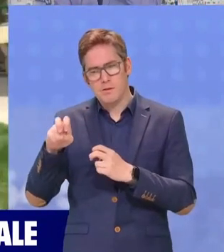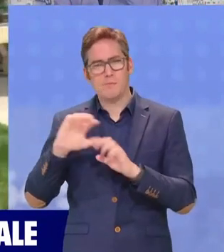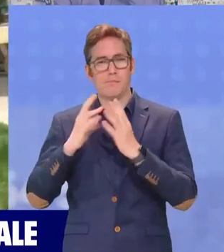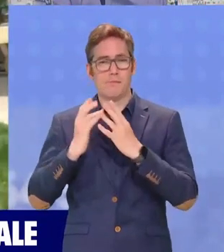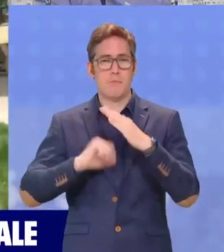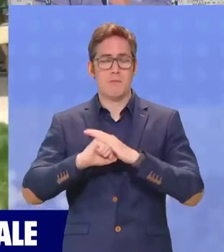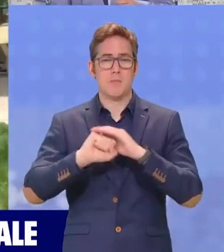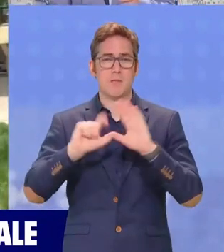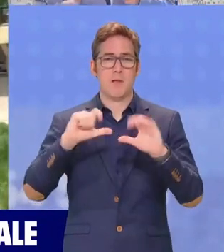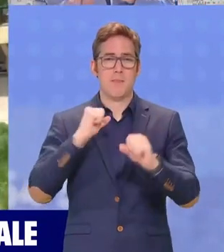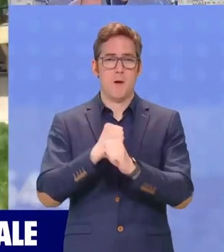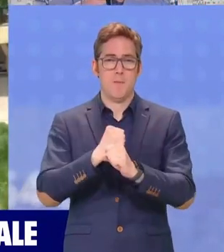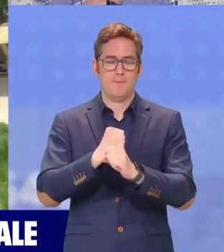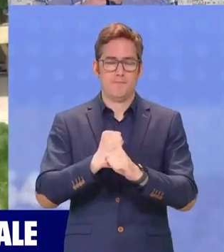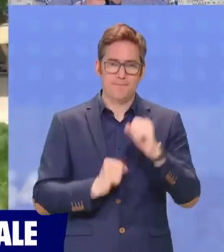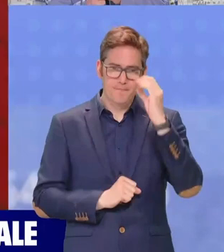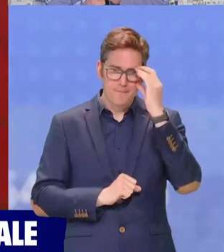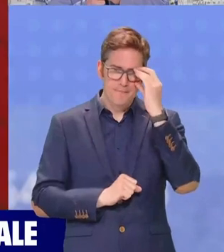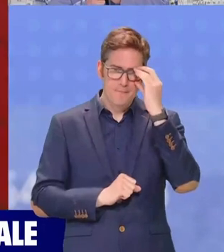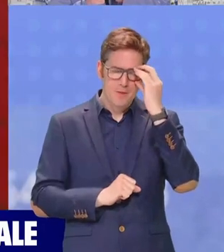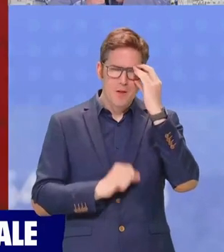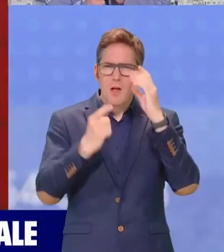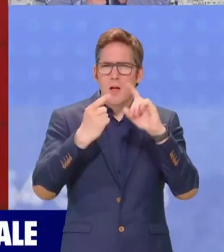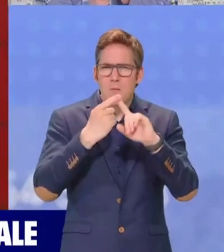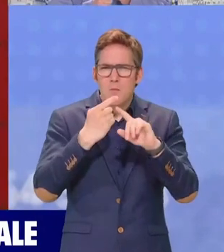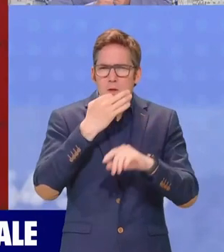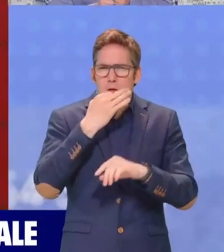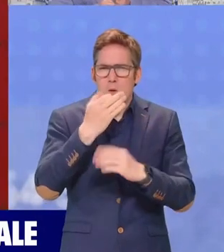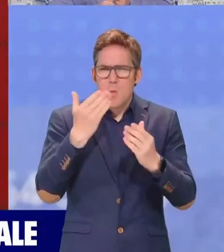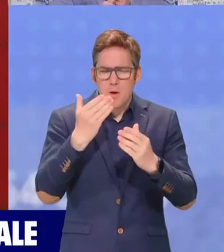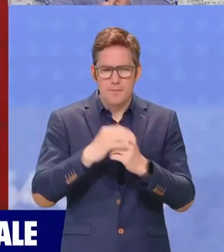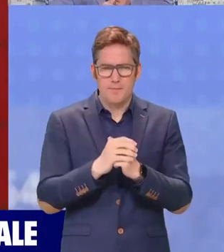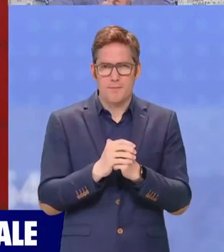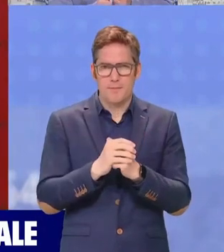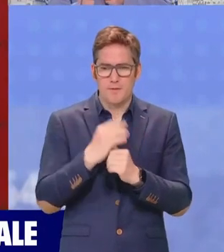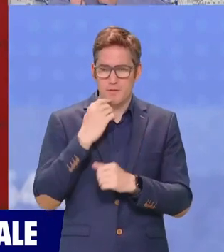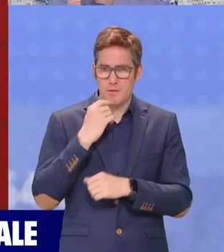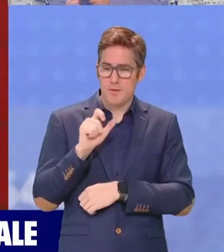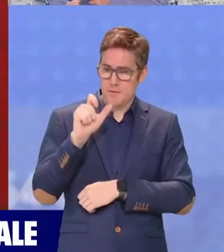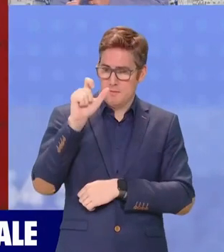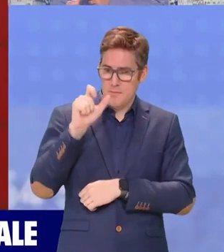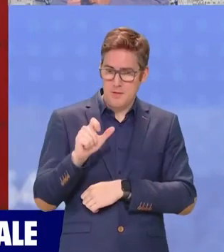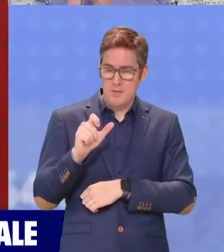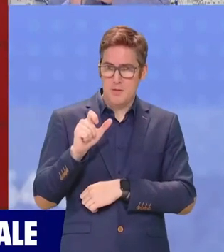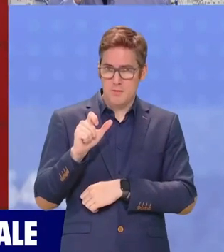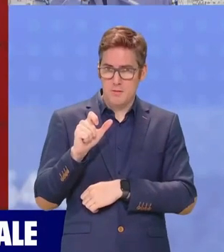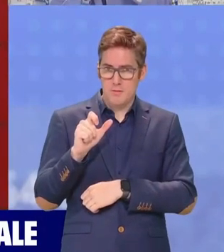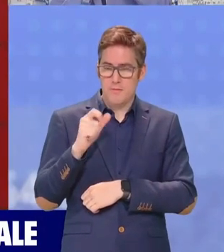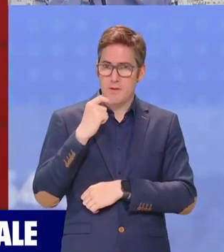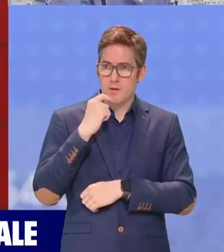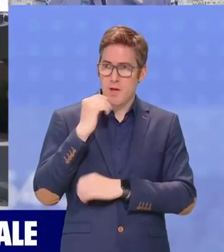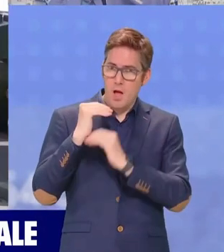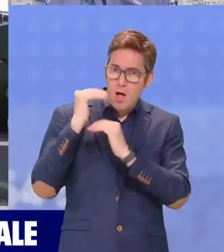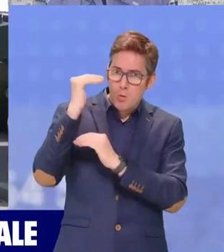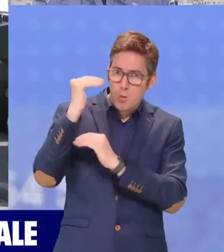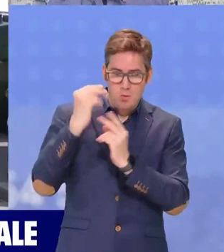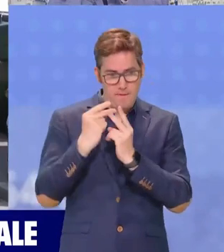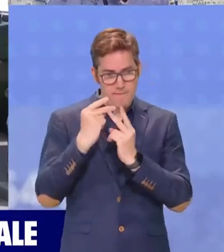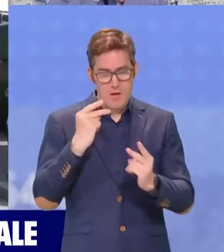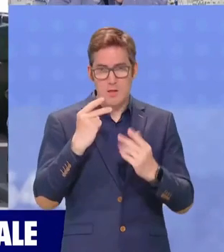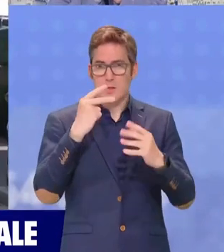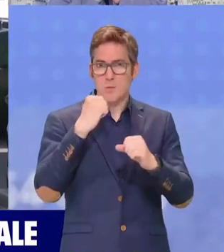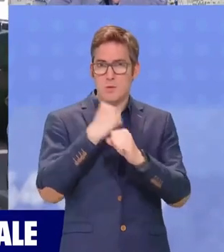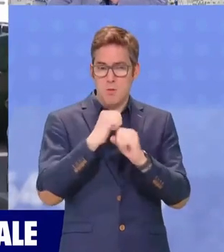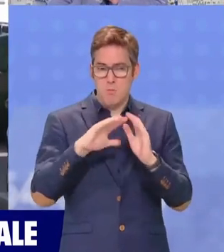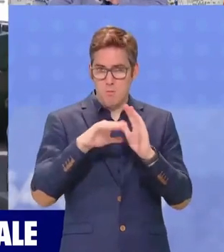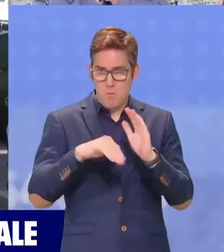c'est utile de le rappeler c'est que les violences ont été commises par un ascendant en présence d'un mineur elles ont potentiellement